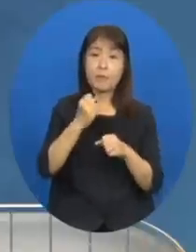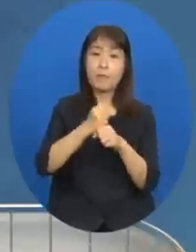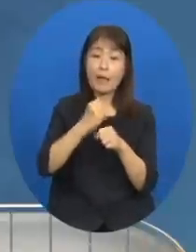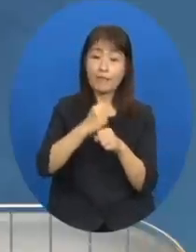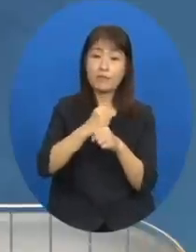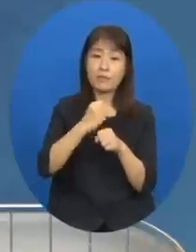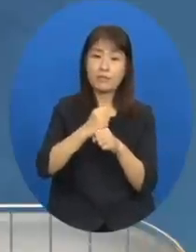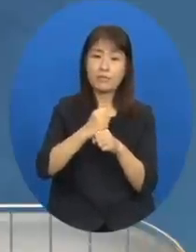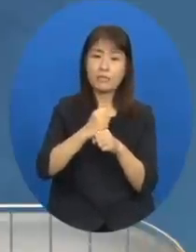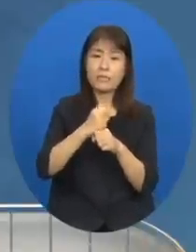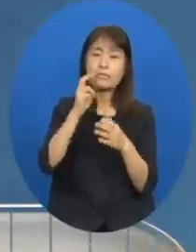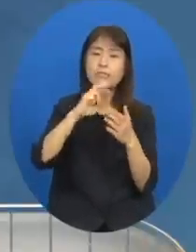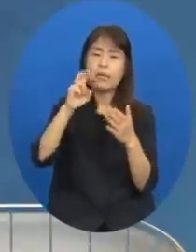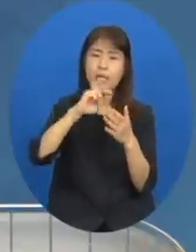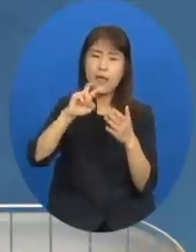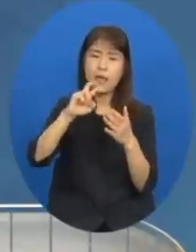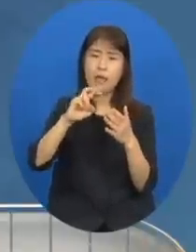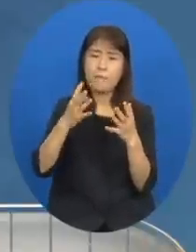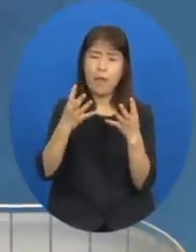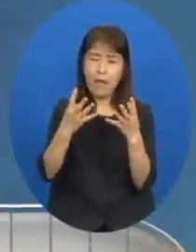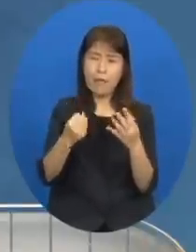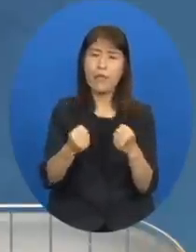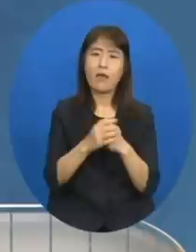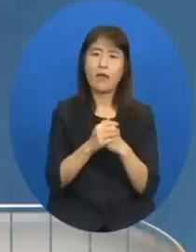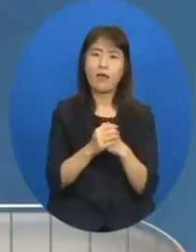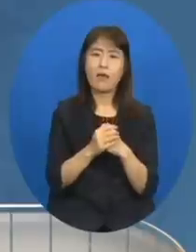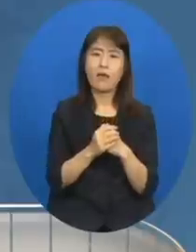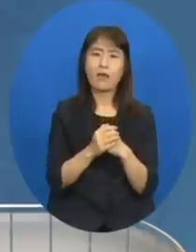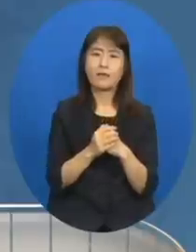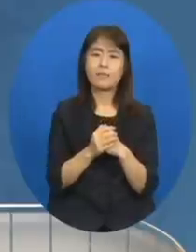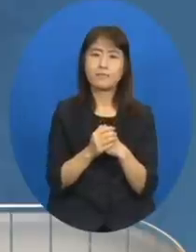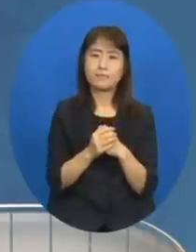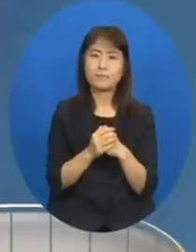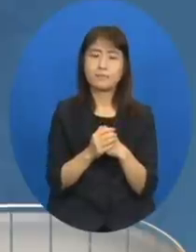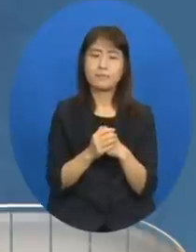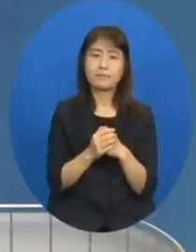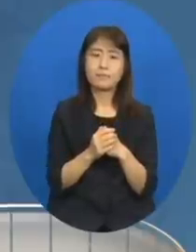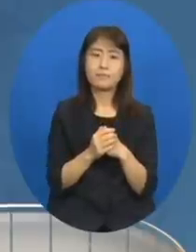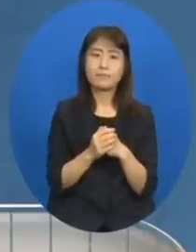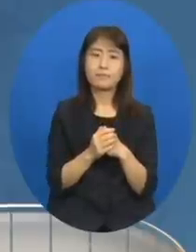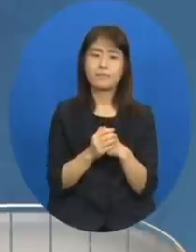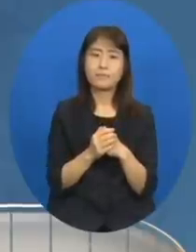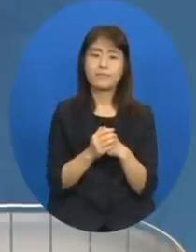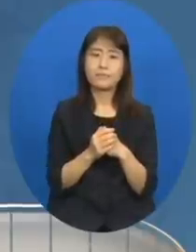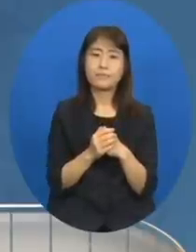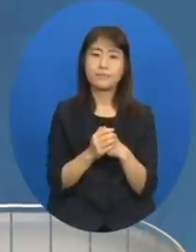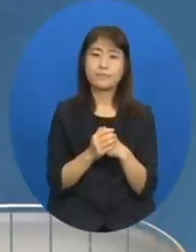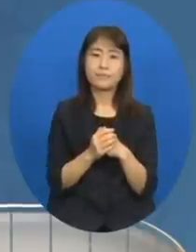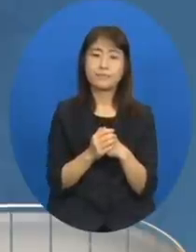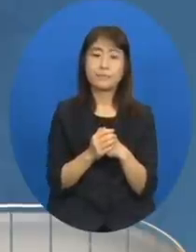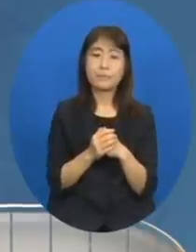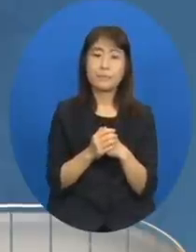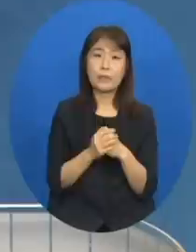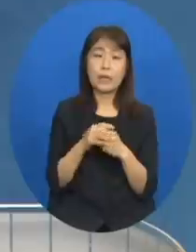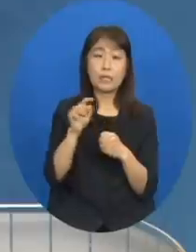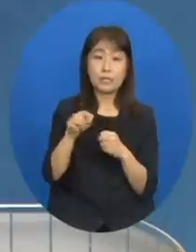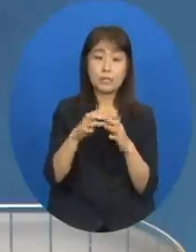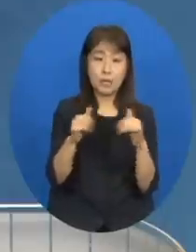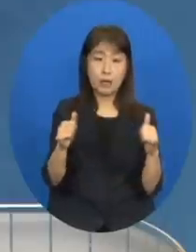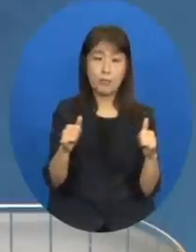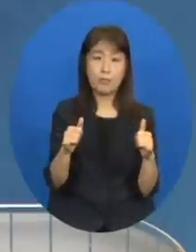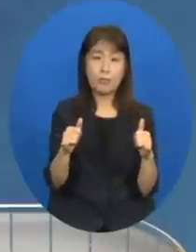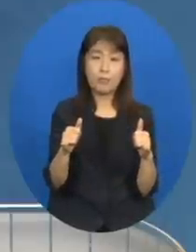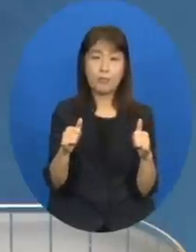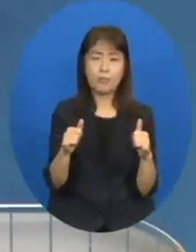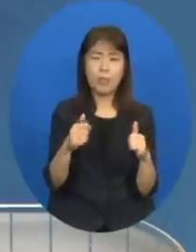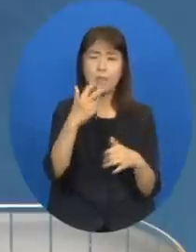가명을 써서 찬송 집에 수록하기도 했을 정도예요 그런데 사실